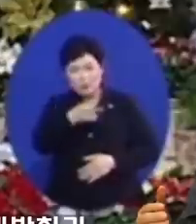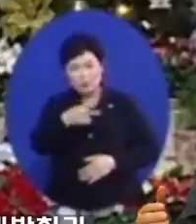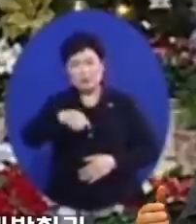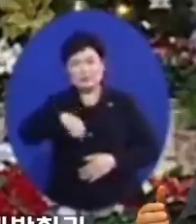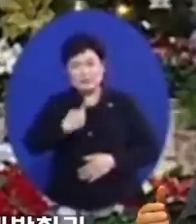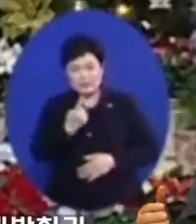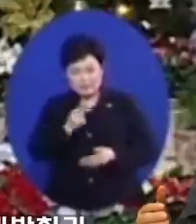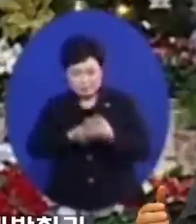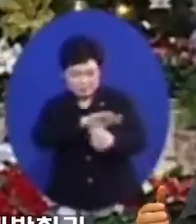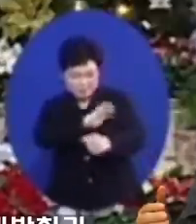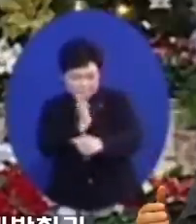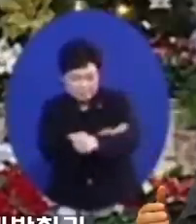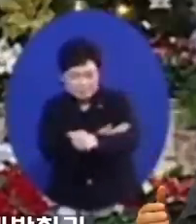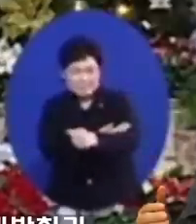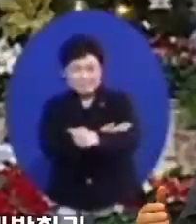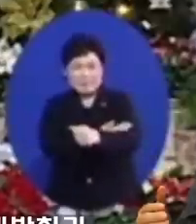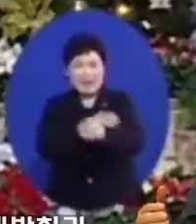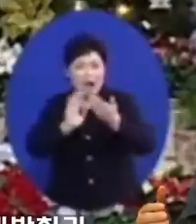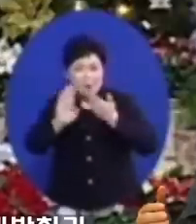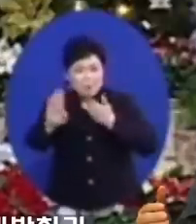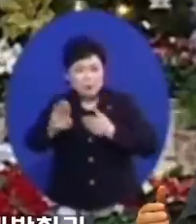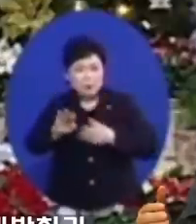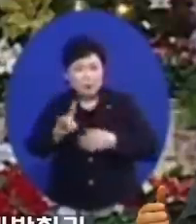쓰실지 아무도 모릅니다.